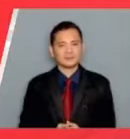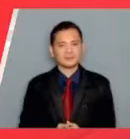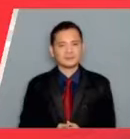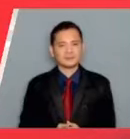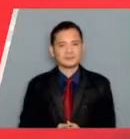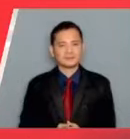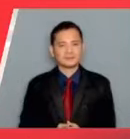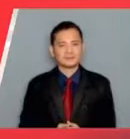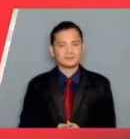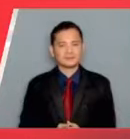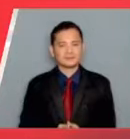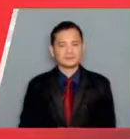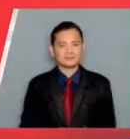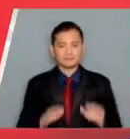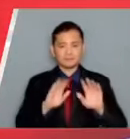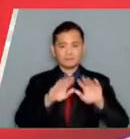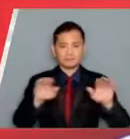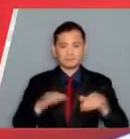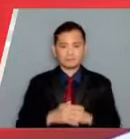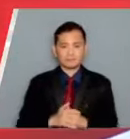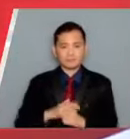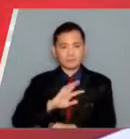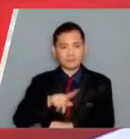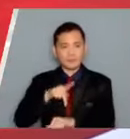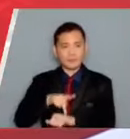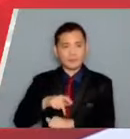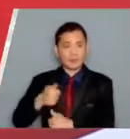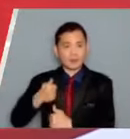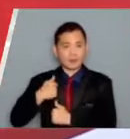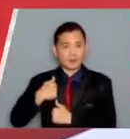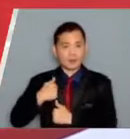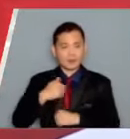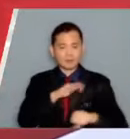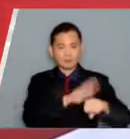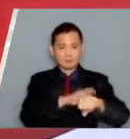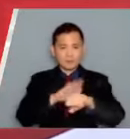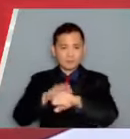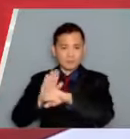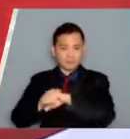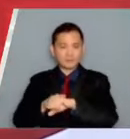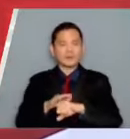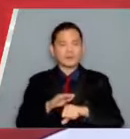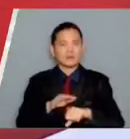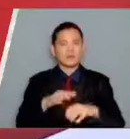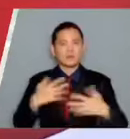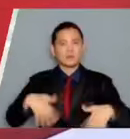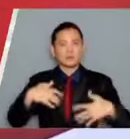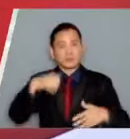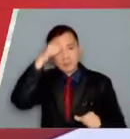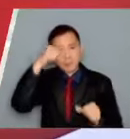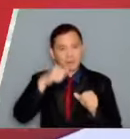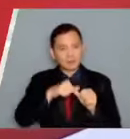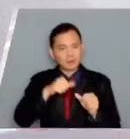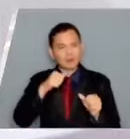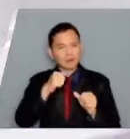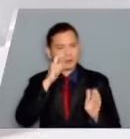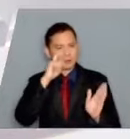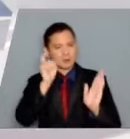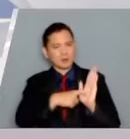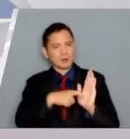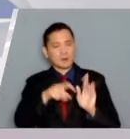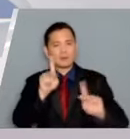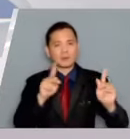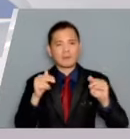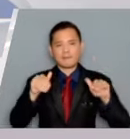pinangunahan ng Philippine Army ang pag-aalala sa mga pilipinong nagsakripisyo n World War I at live mula sa Taguig may unang balita si